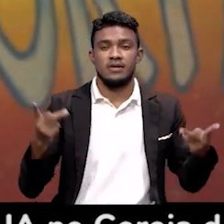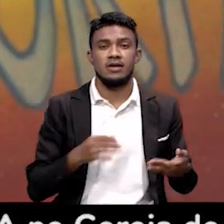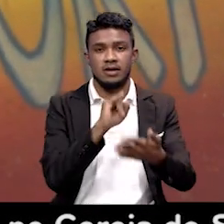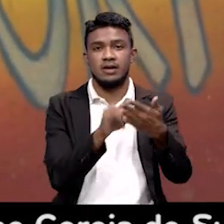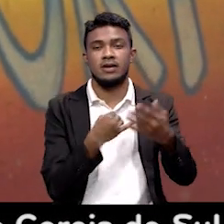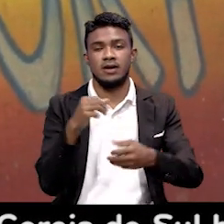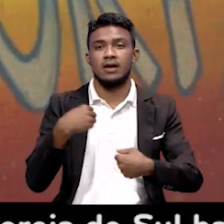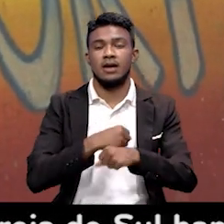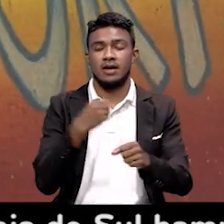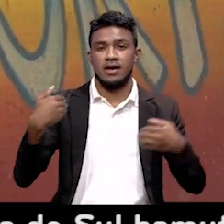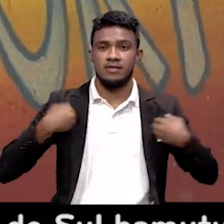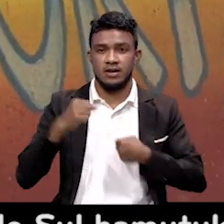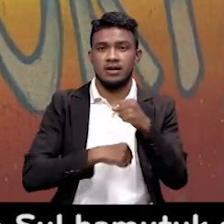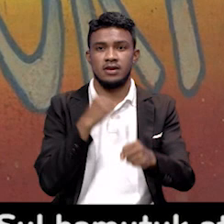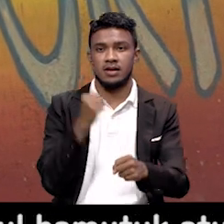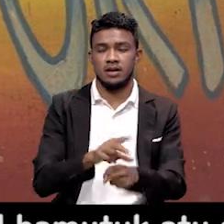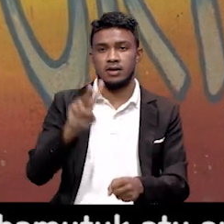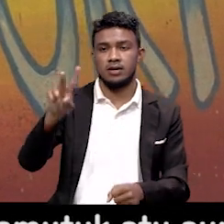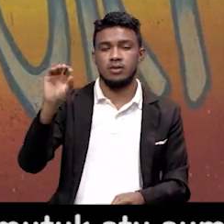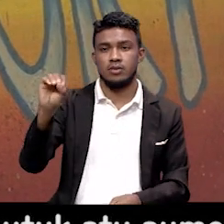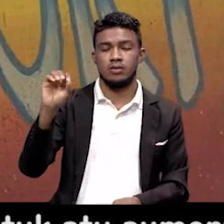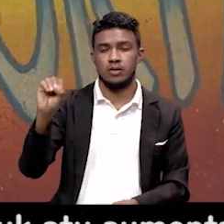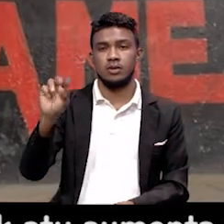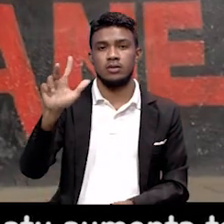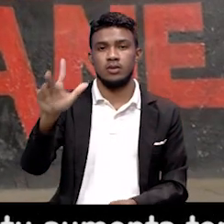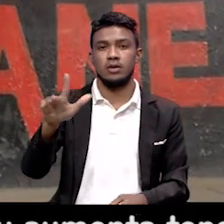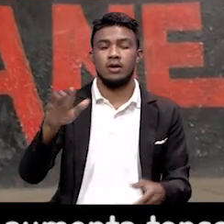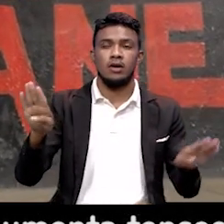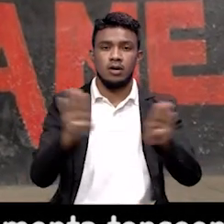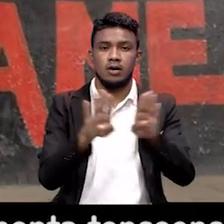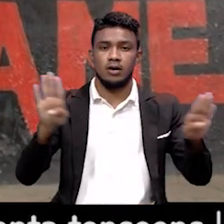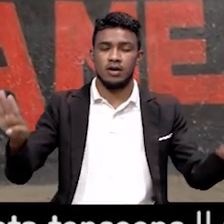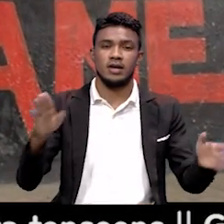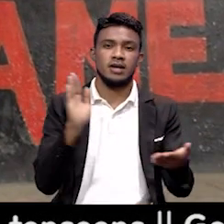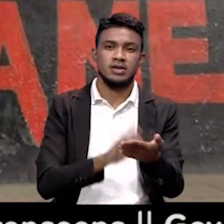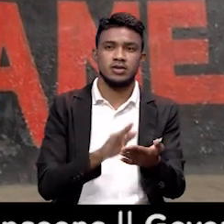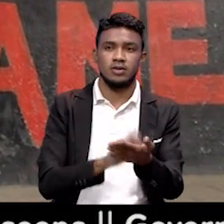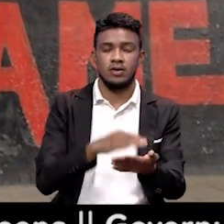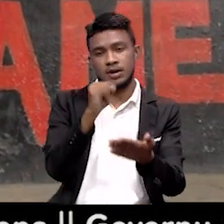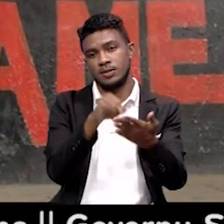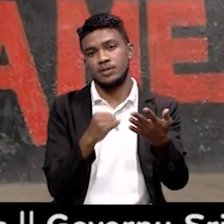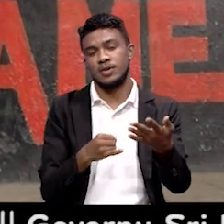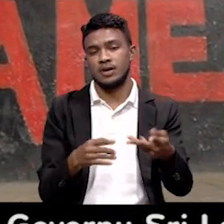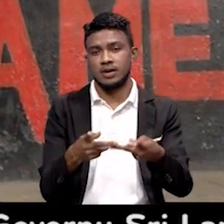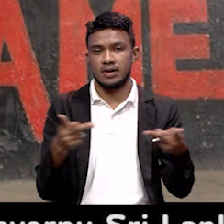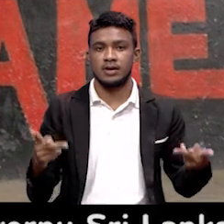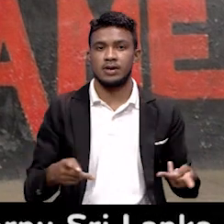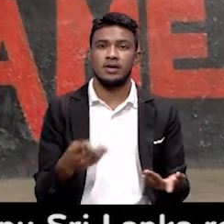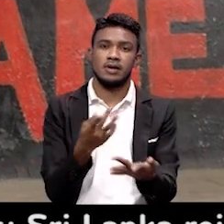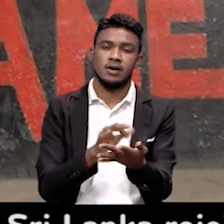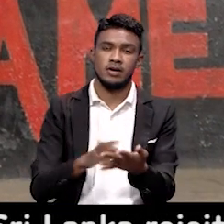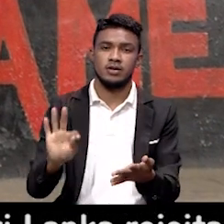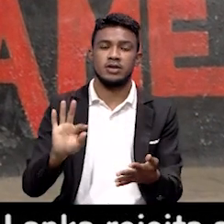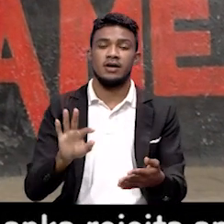ia tinan erihun ruatolu hodi loke skola naun formal kona ba arte ho gratuita ba fuensae sira. No fatin